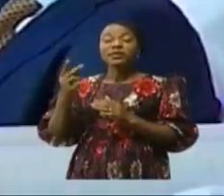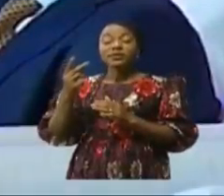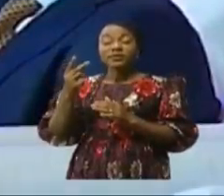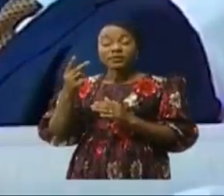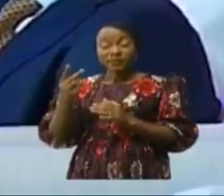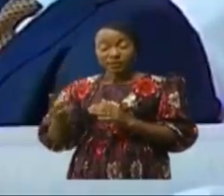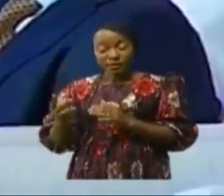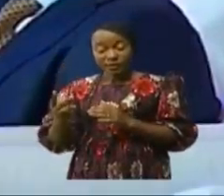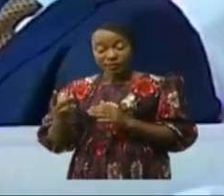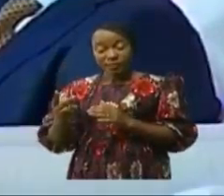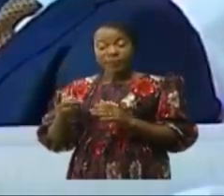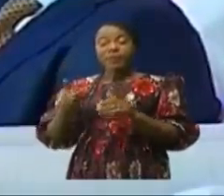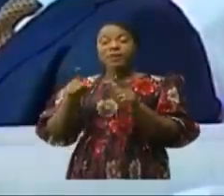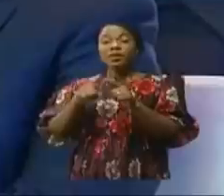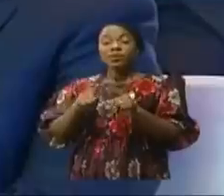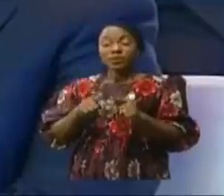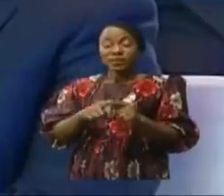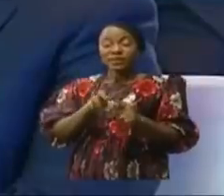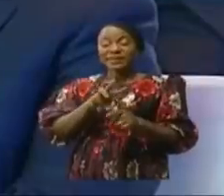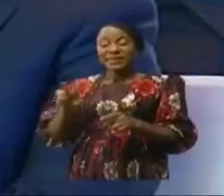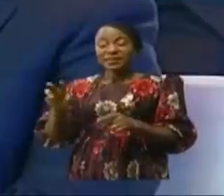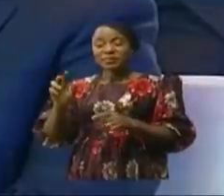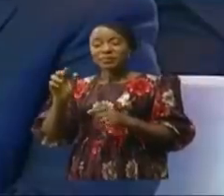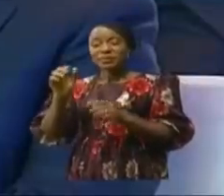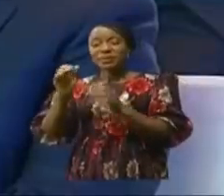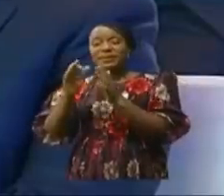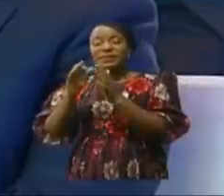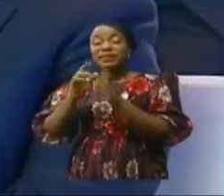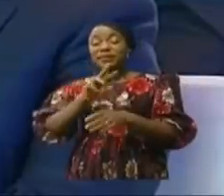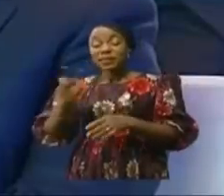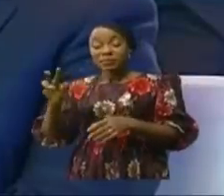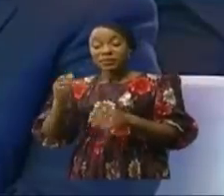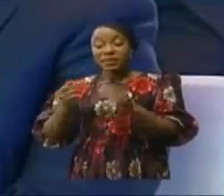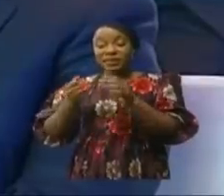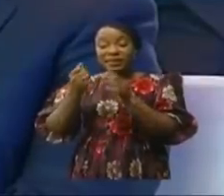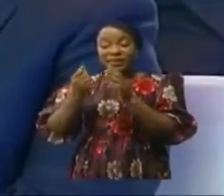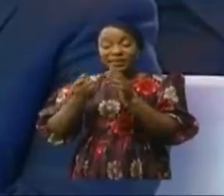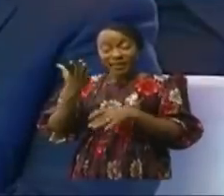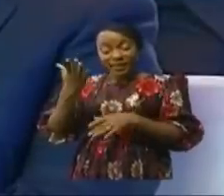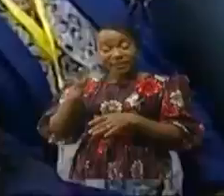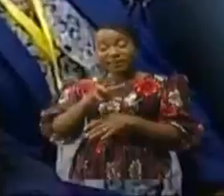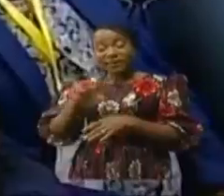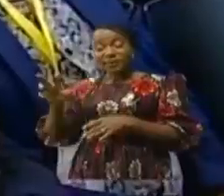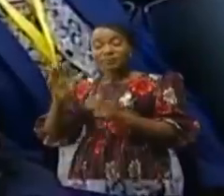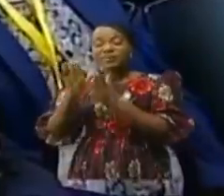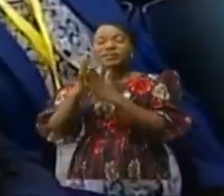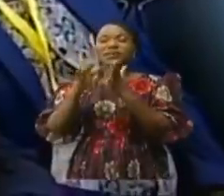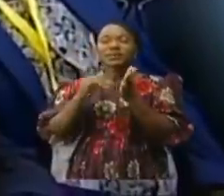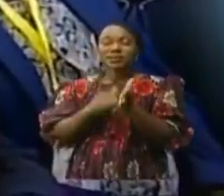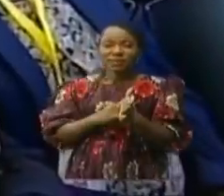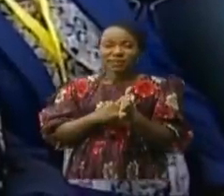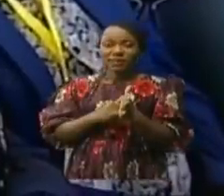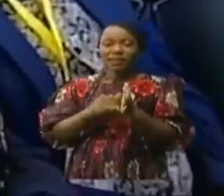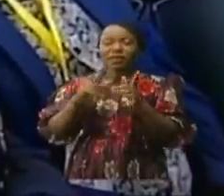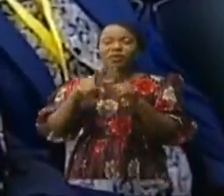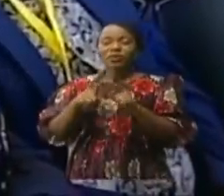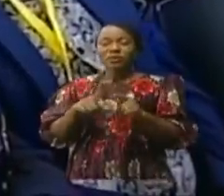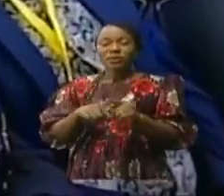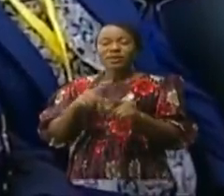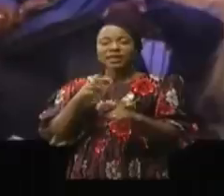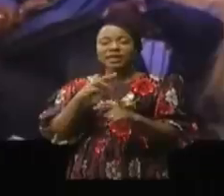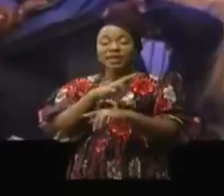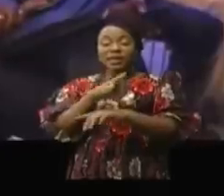le décret de 2016 qui régissent le secteur des hydrocarbures en République démocratique du